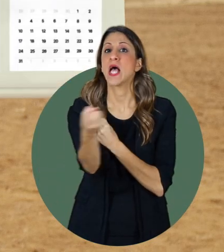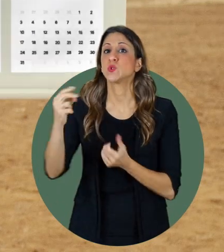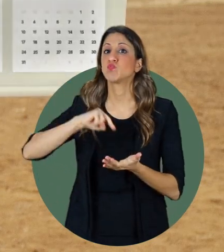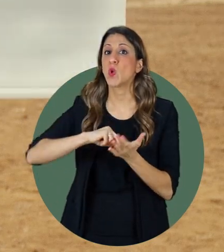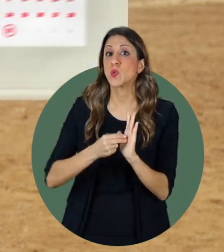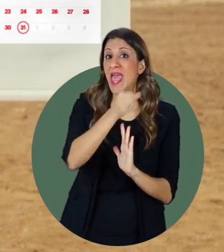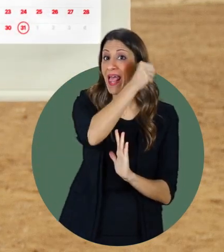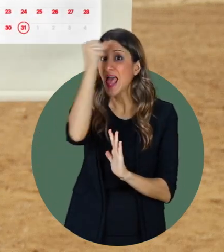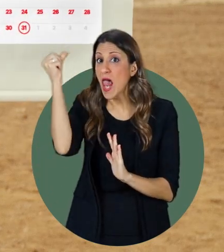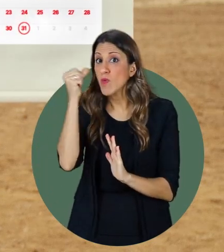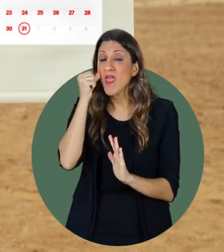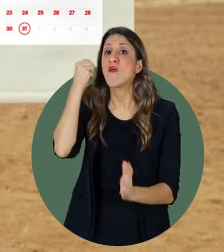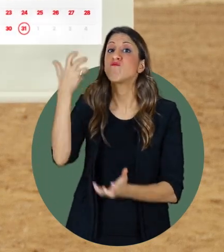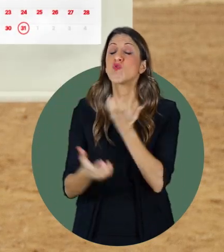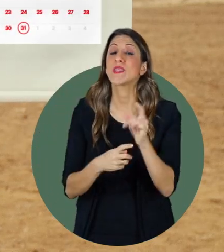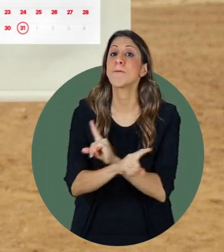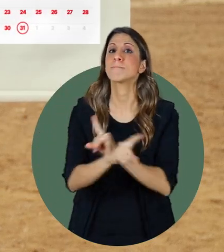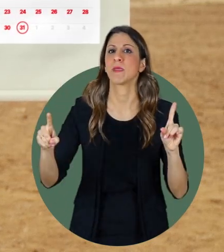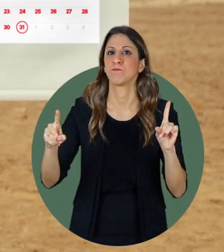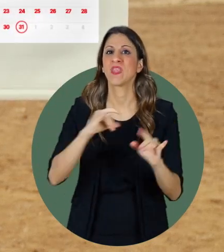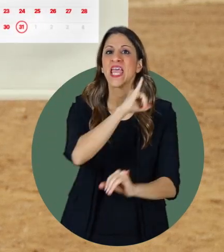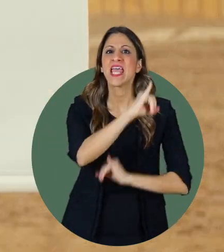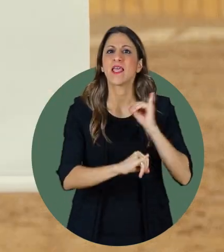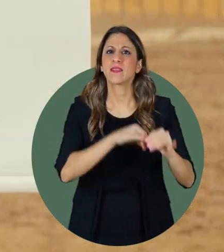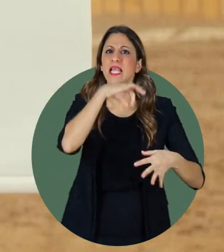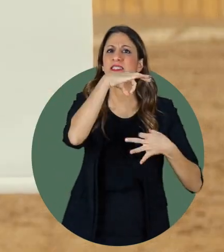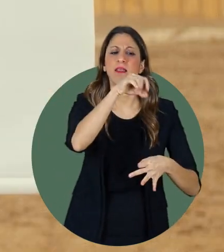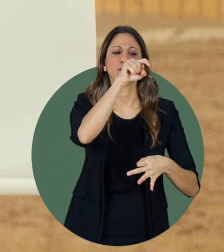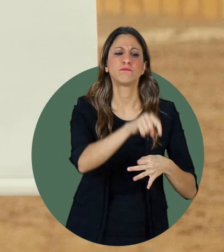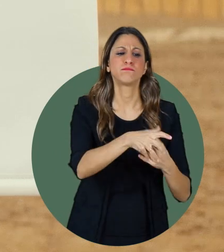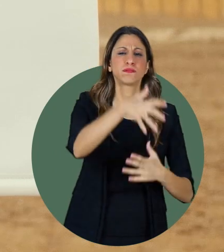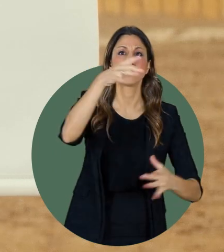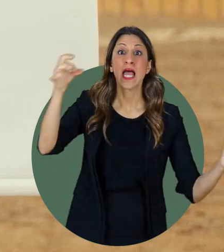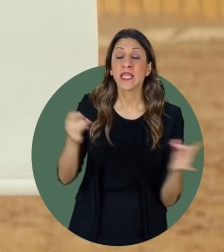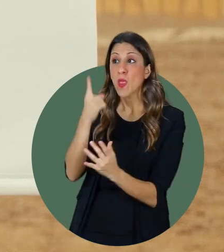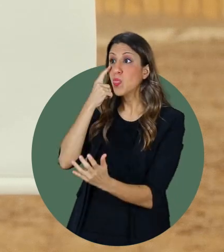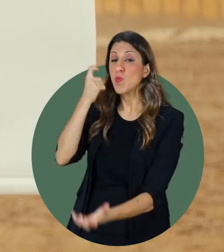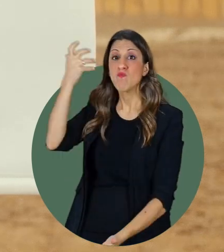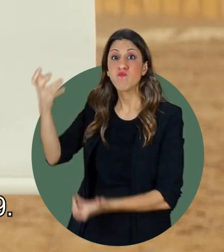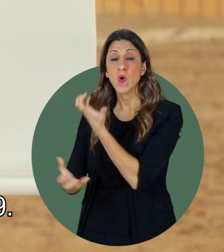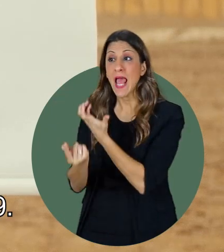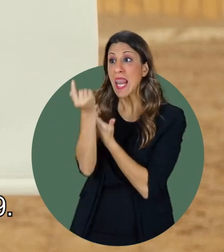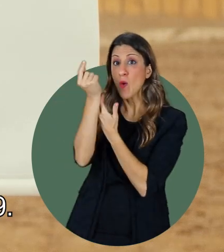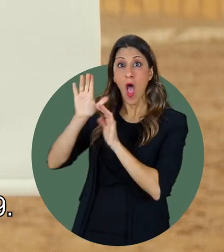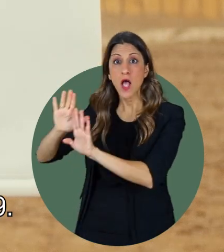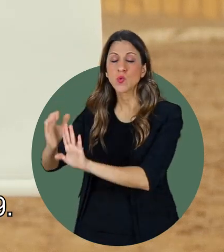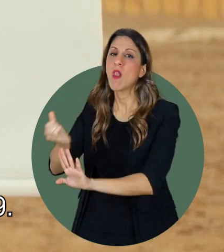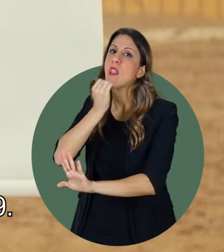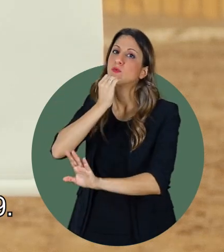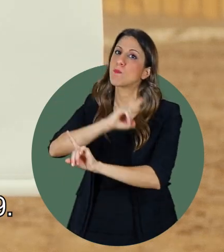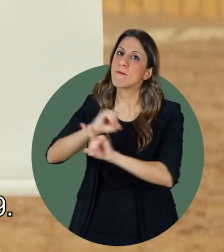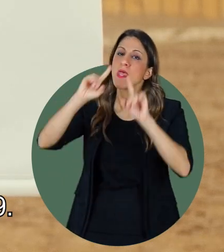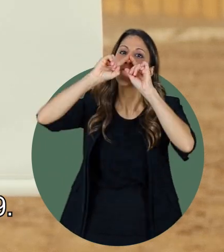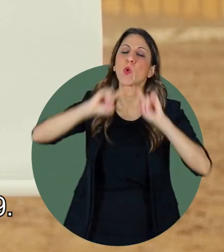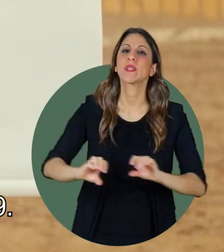Θυμόμαστε, δεν ανάβουμε φωτιά κατά τη διάρκεια της αντιπυρικής περίοδου. Ενημερώσου στο civilprotection.gr και ενημέρωσε για ενεργές